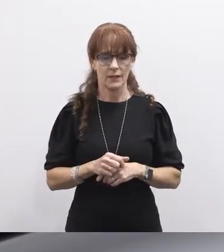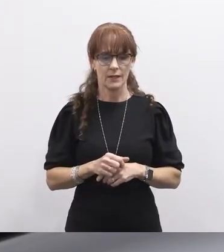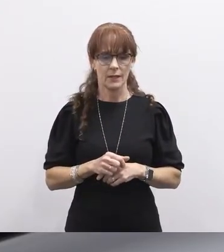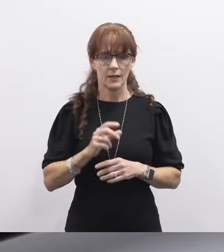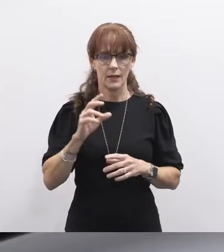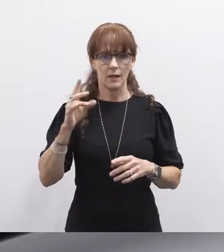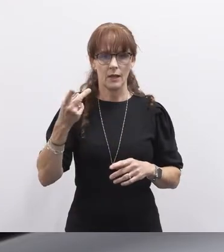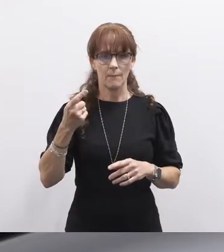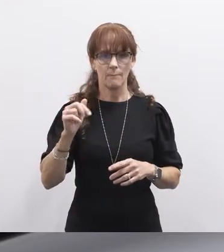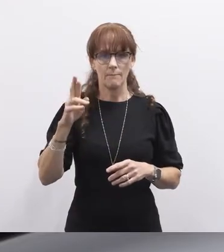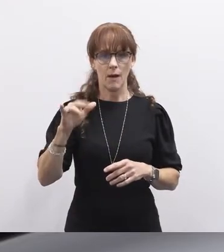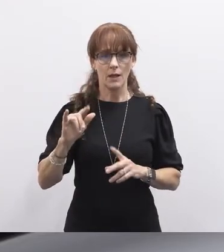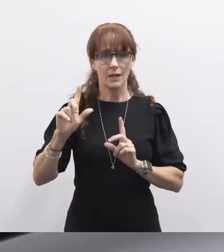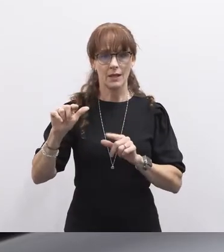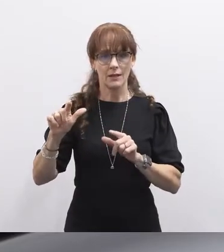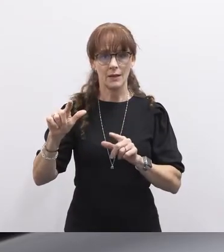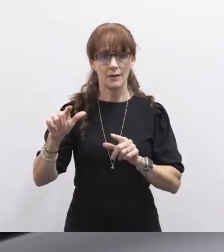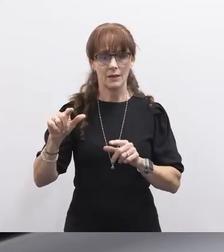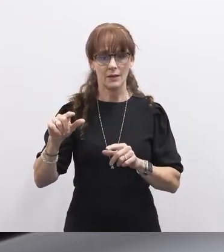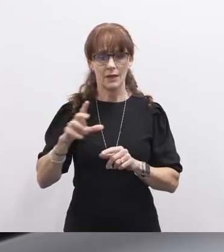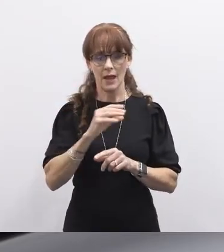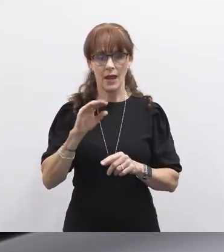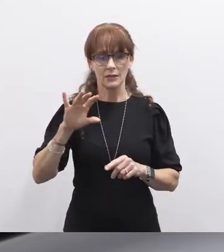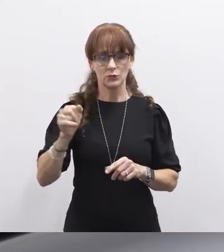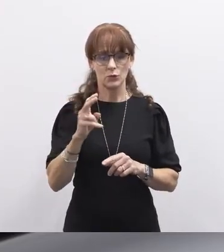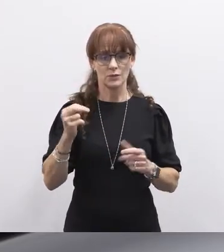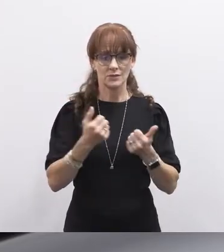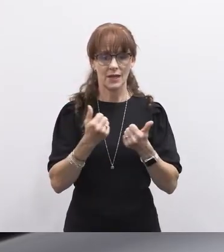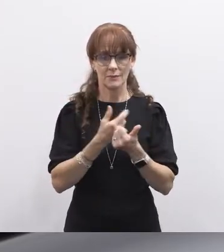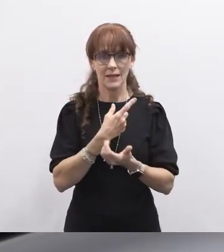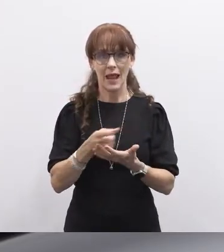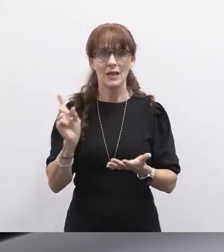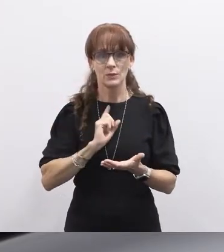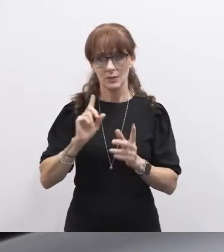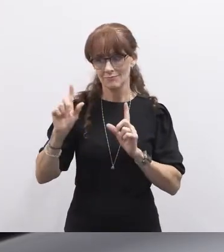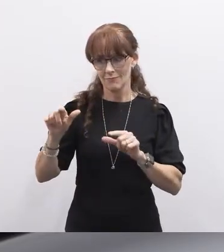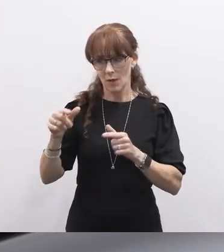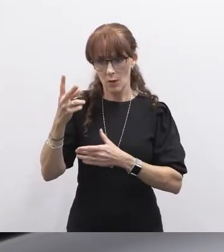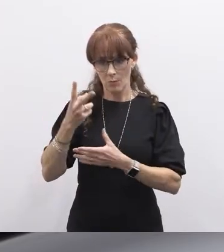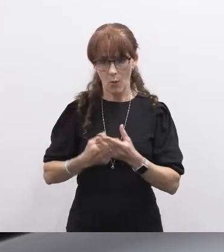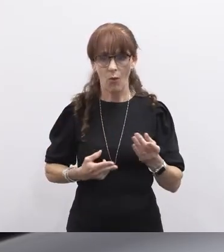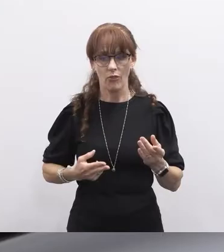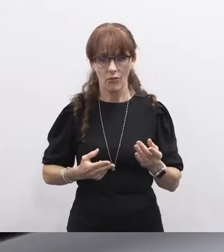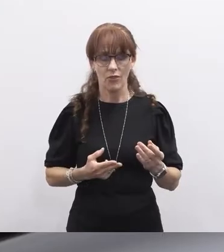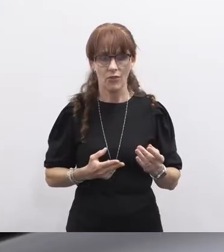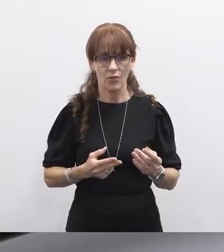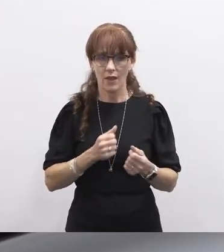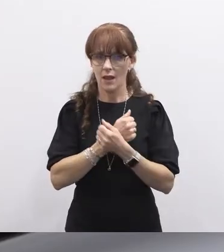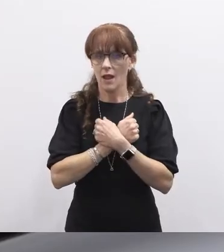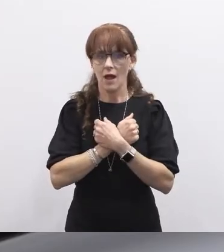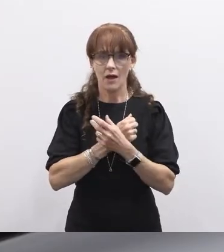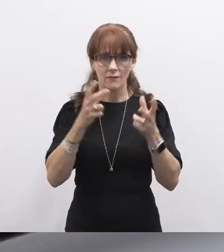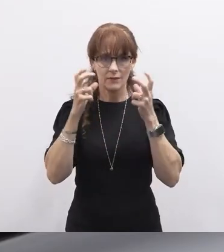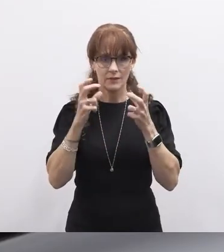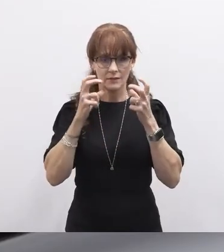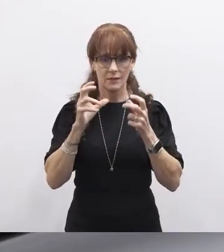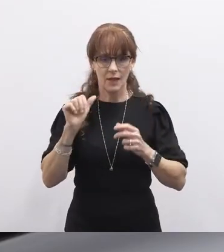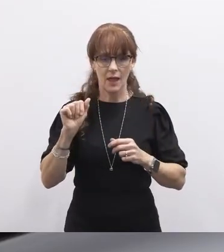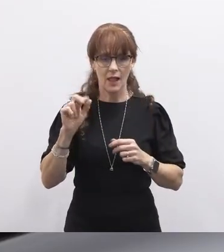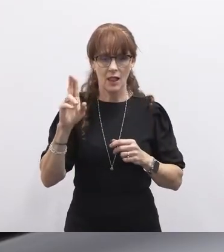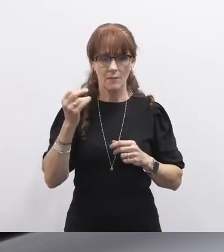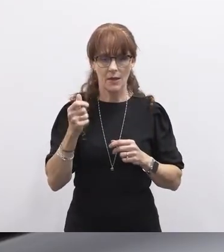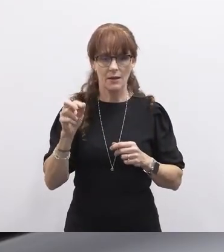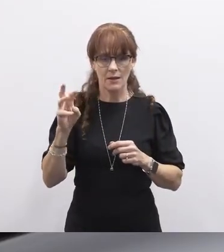គុណសាលារៀន Poly គាត់បានទៅមើលកីឡាការប្រកួតកីឡាសាលារៀន Poly ហើយនឹង